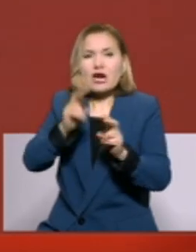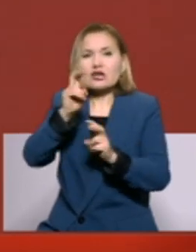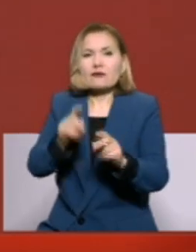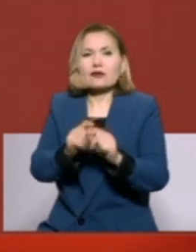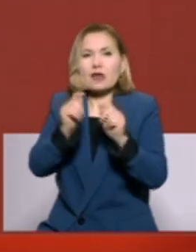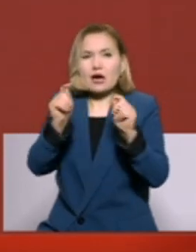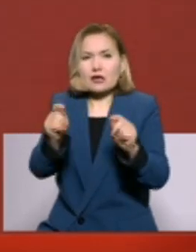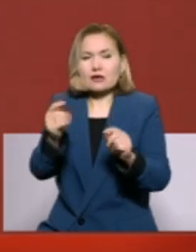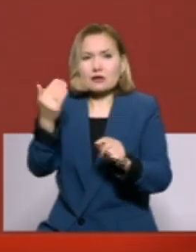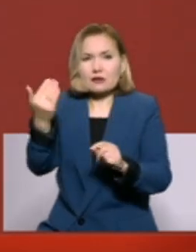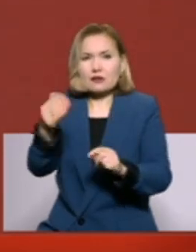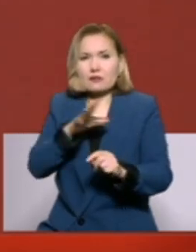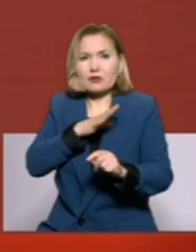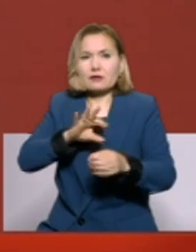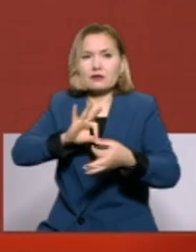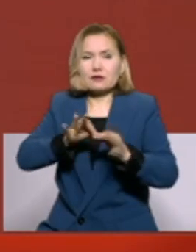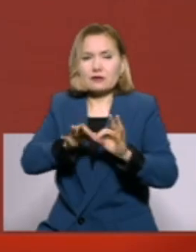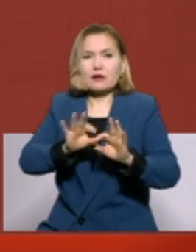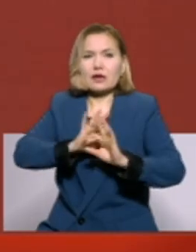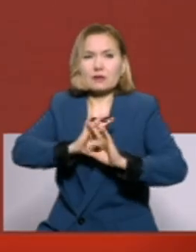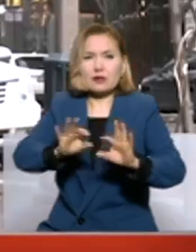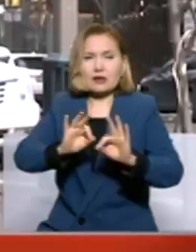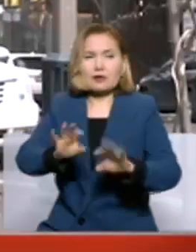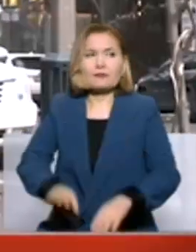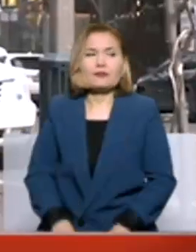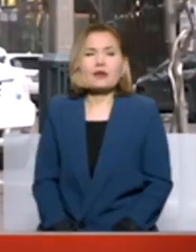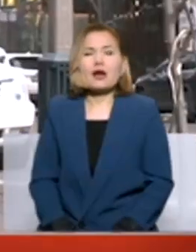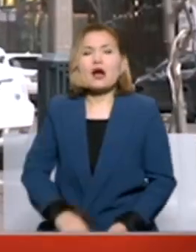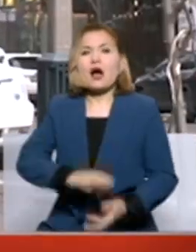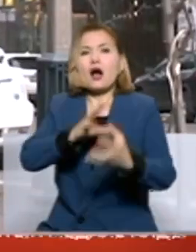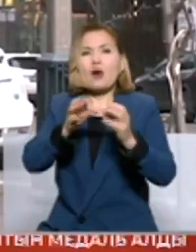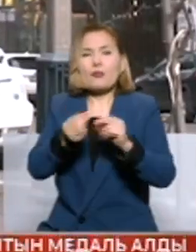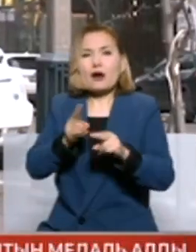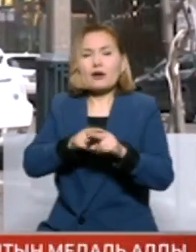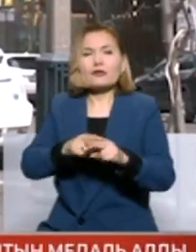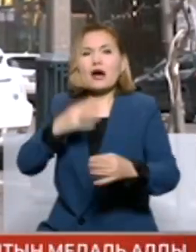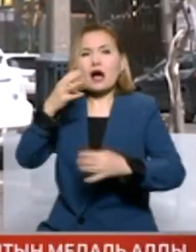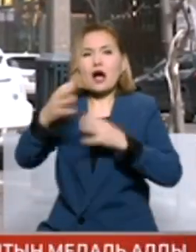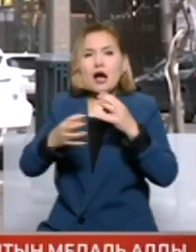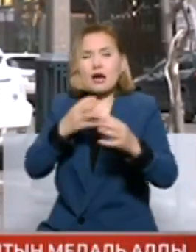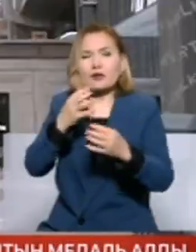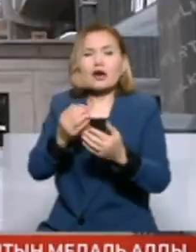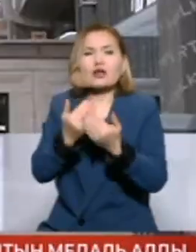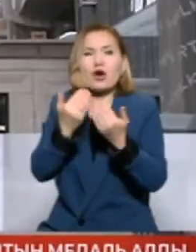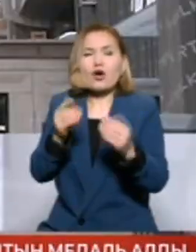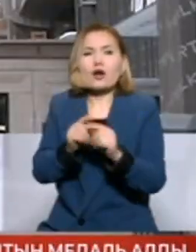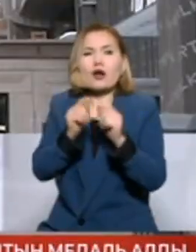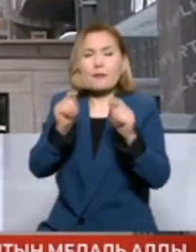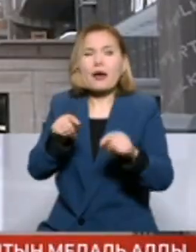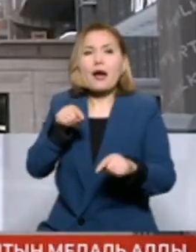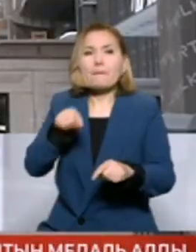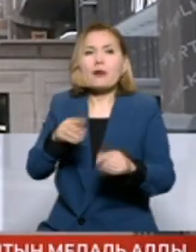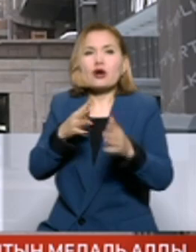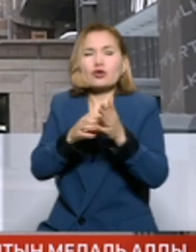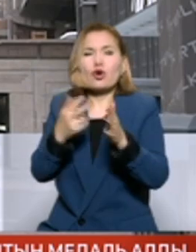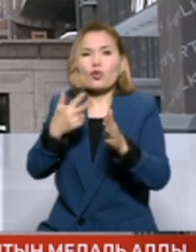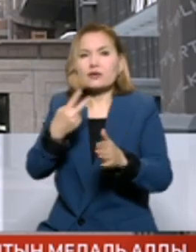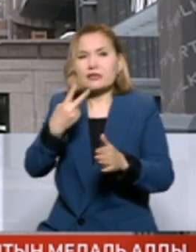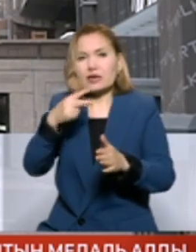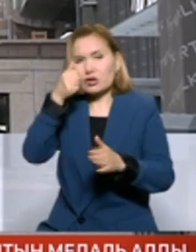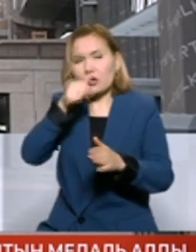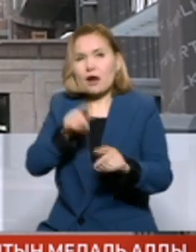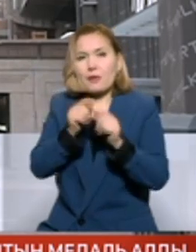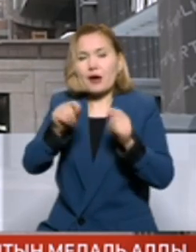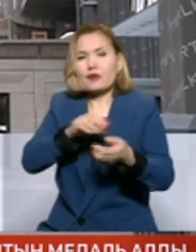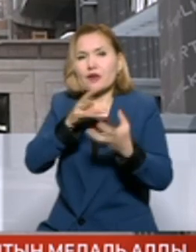Жолғас Сәдібекұлы толығырақ айтсын. Тау-кен өнеркәсібіне қатысты халықаралық көрме алғаш рет 1938 жылы өткізілген.